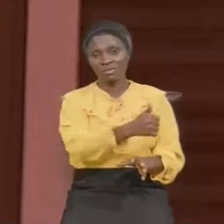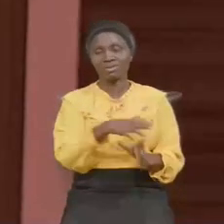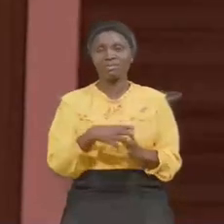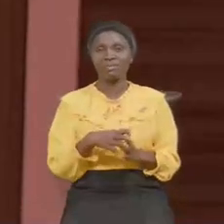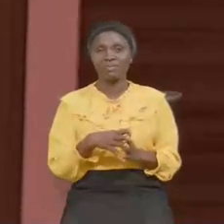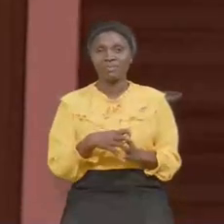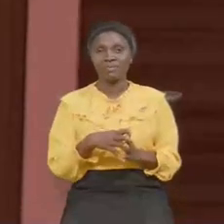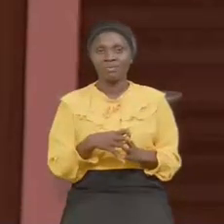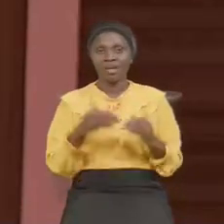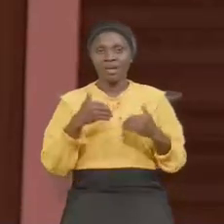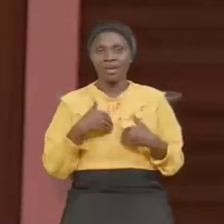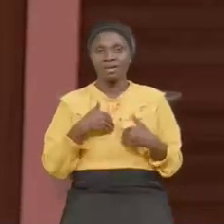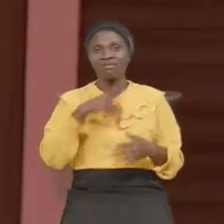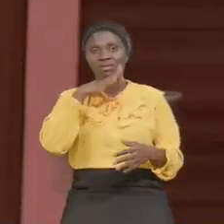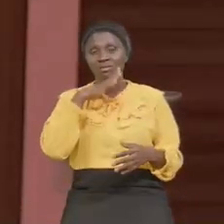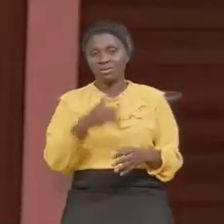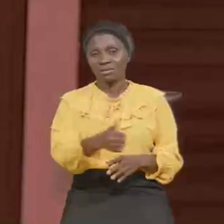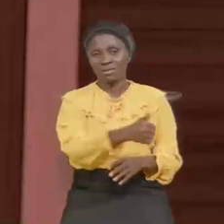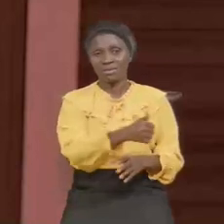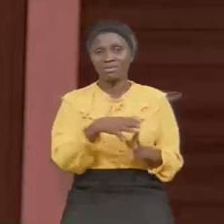S'est corrompu.